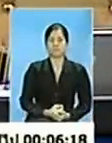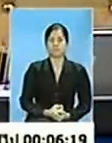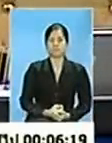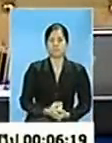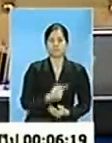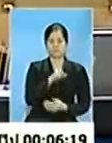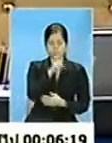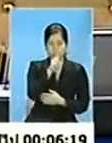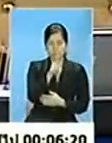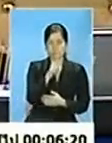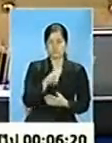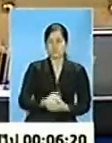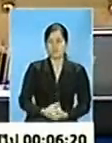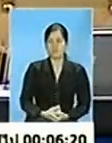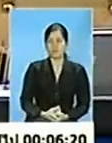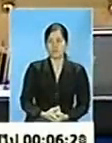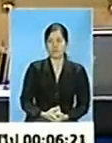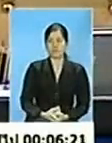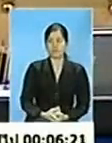ามคำถามที่หนึ่งใช่ไหมครับ